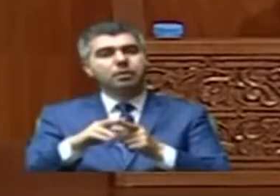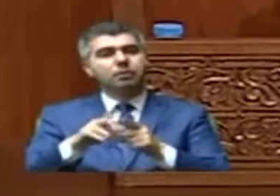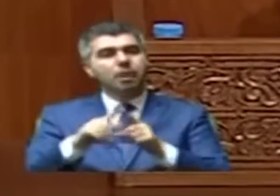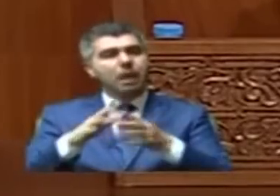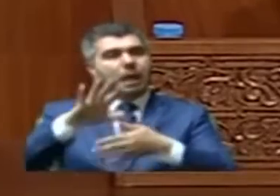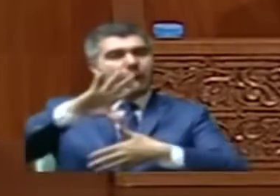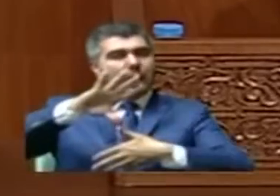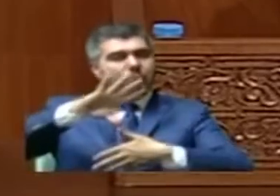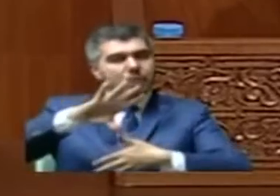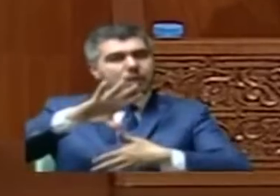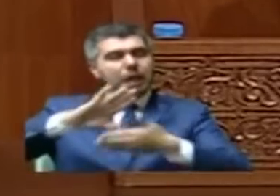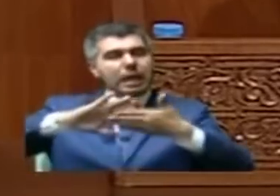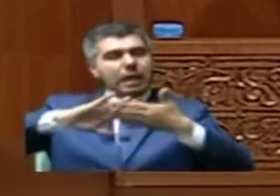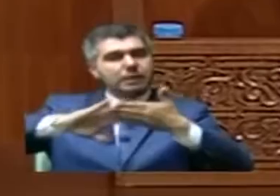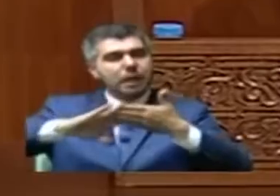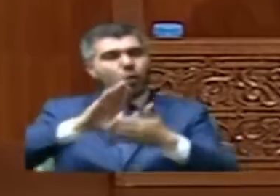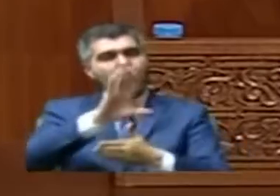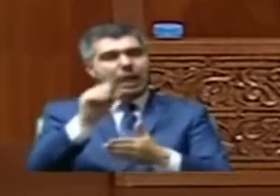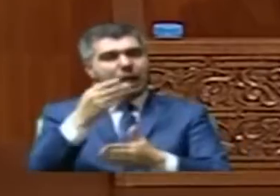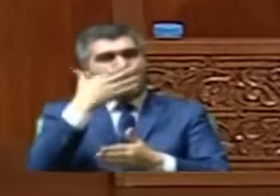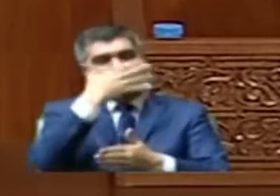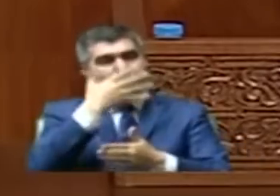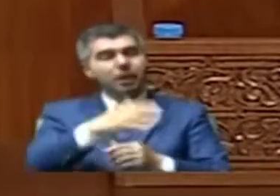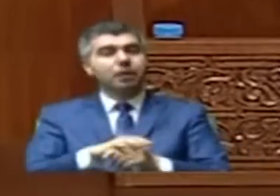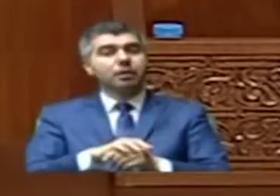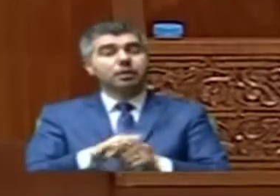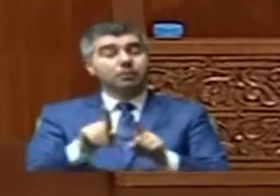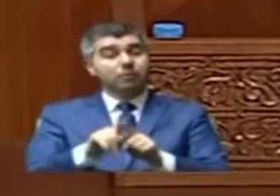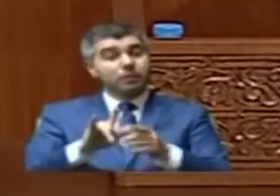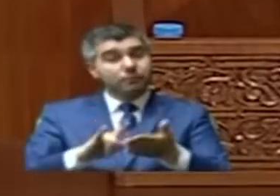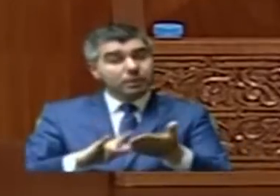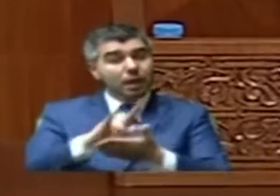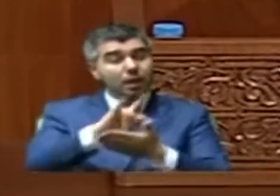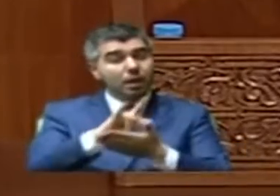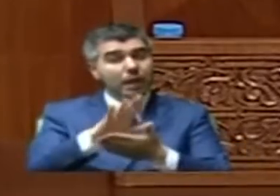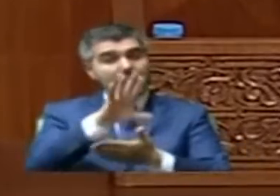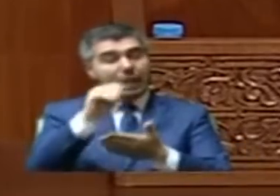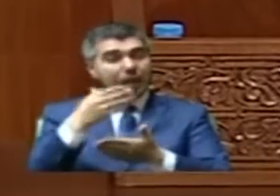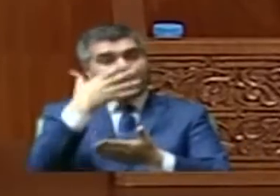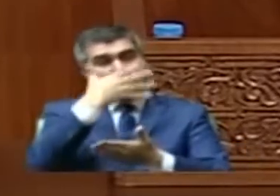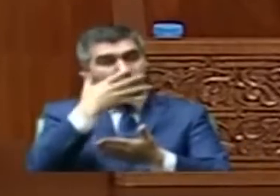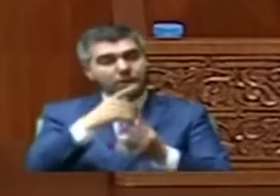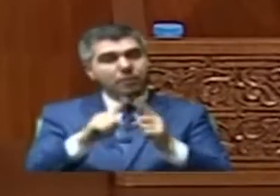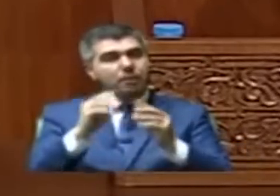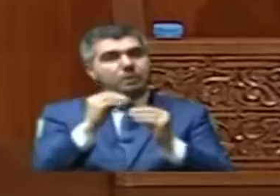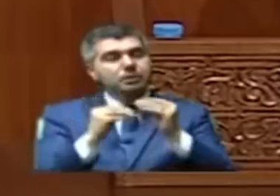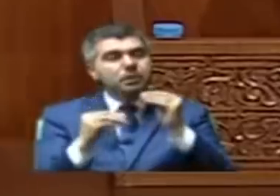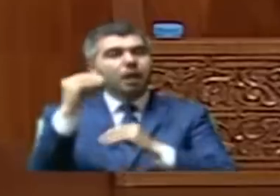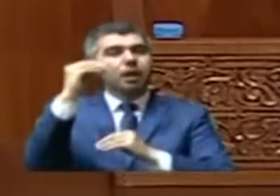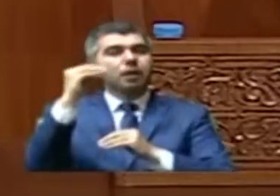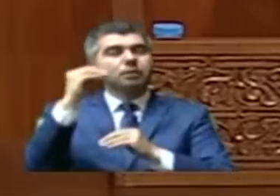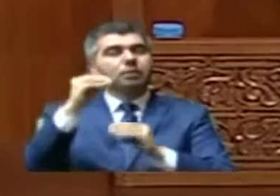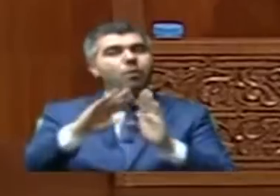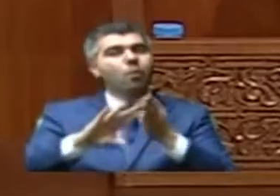وأمريكا اللاتينية وأسيا وأفريقيا وأسيا ما مهتمينش بها. ونحن نعرف أن الخطوط الجوية مع إفريقيا هي الأعلى بالمقارنة مع